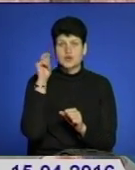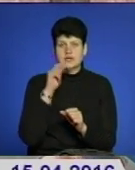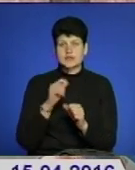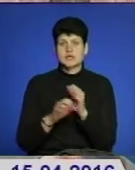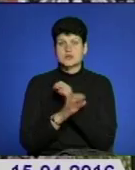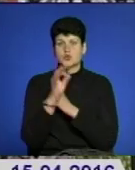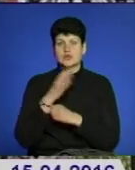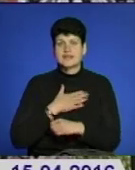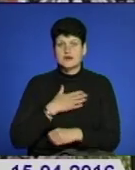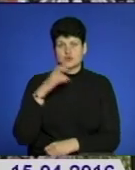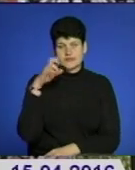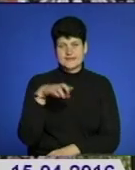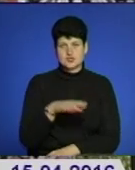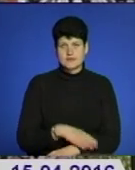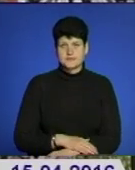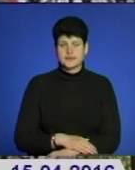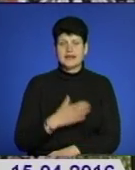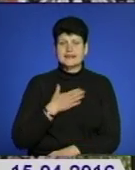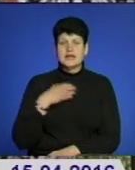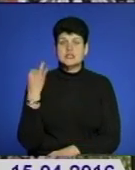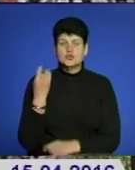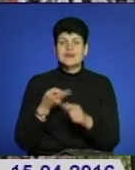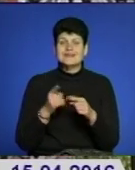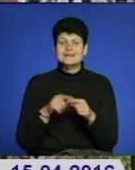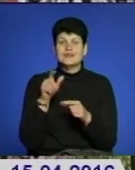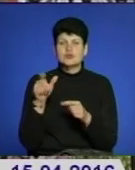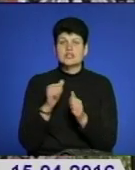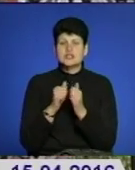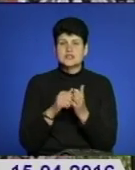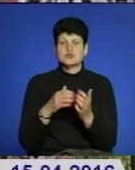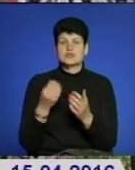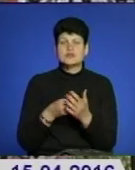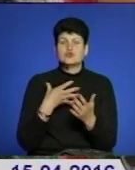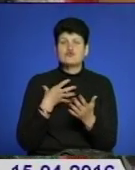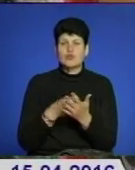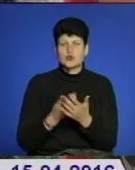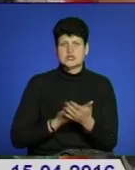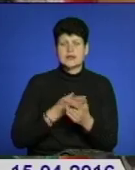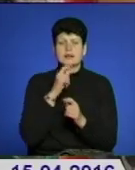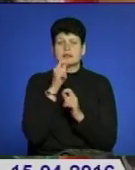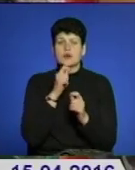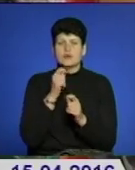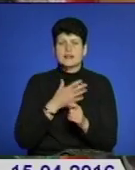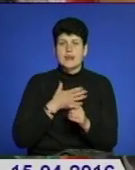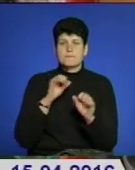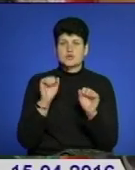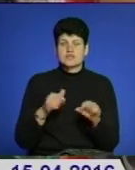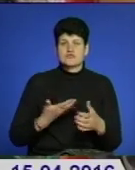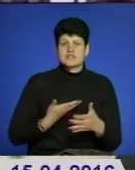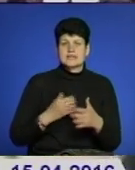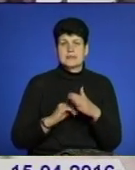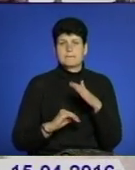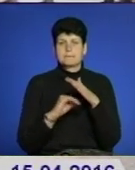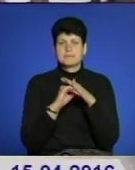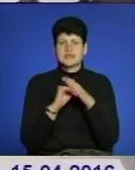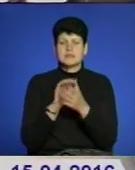сході нашої держави. Наша історія – то передусім люди, які часто ціною власного життя дарували і дарують нам можливість жити під мирним